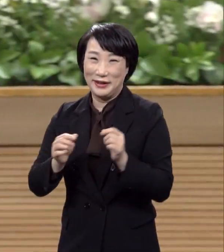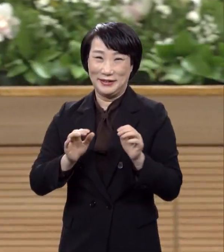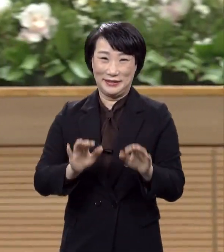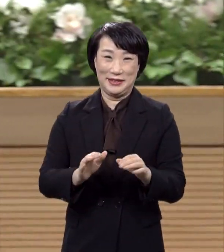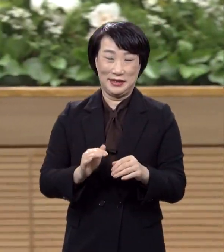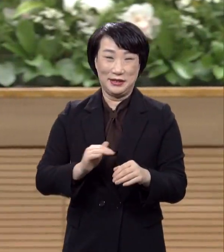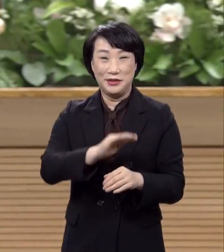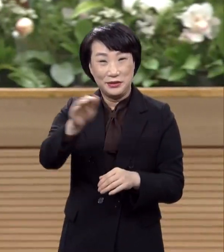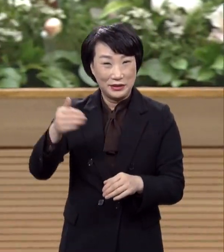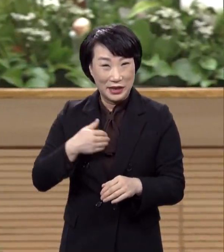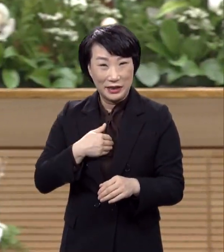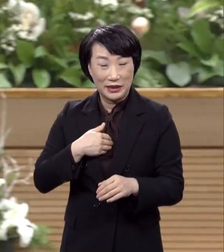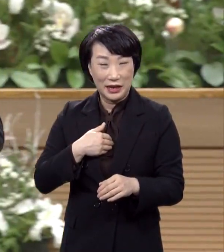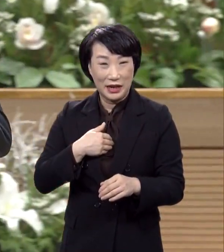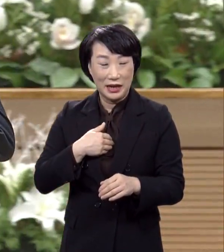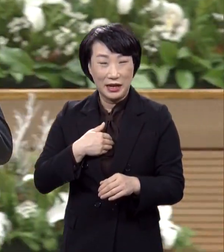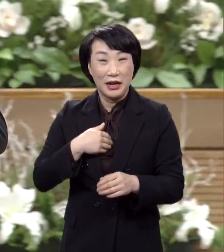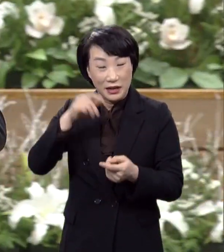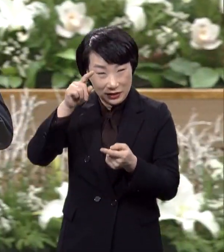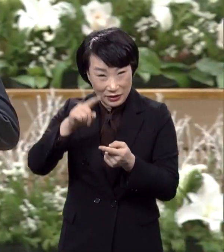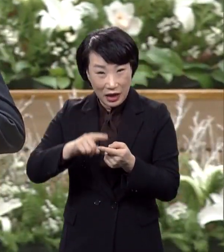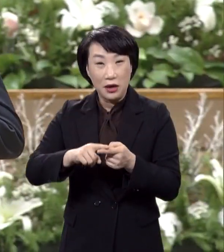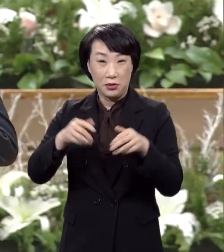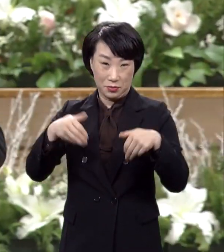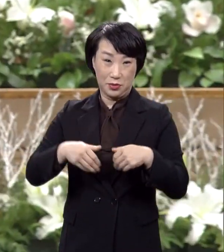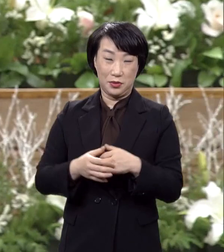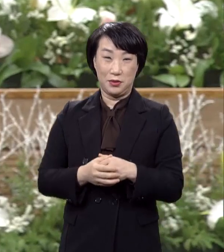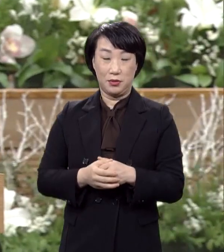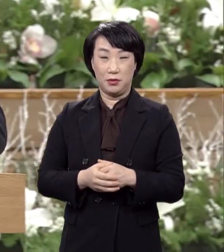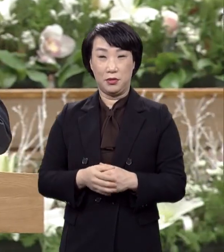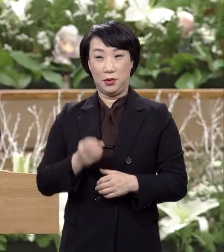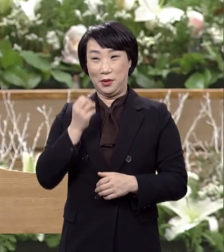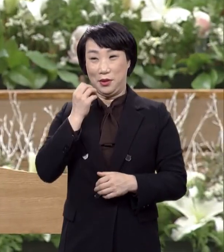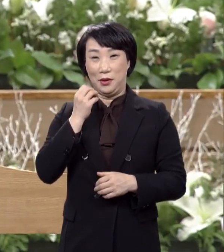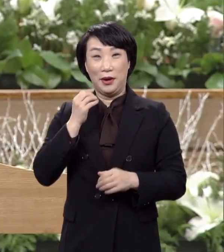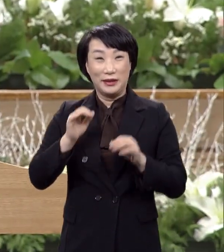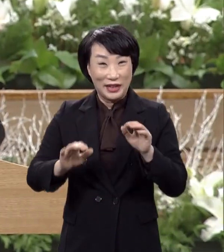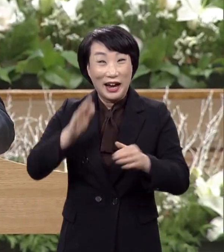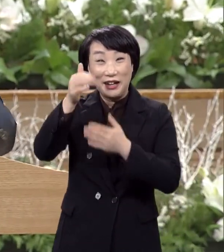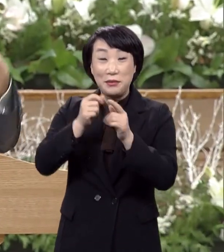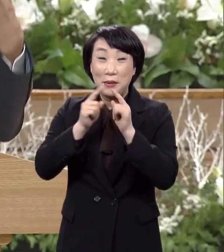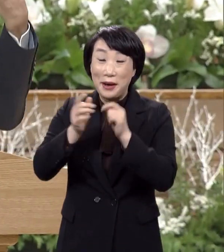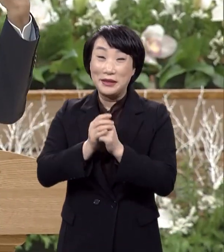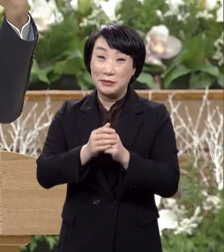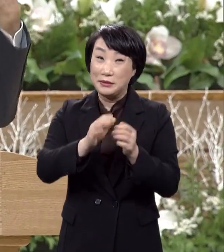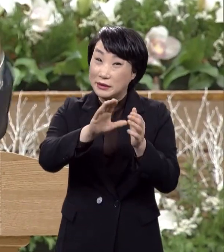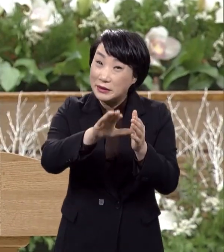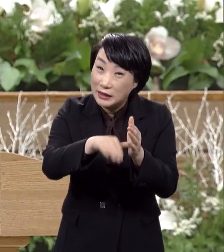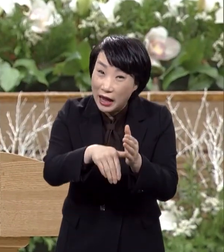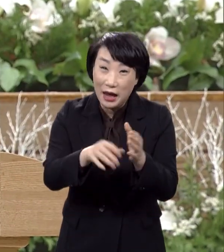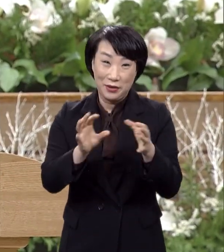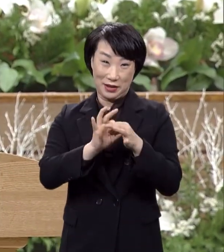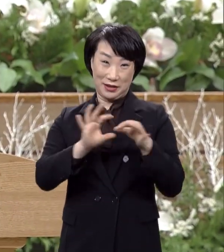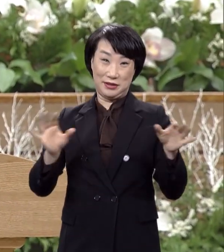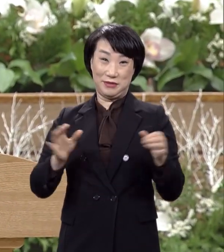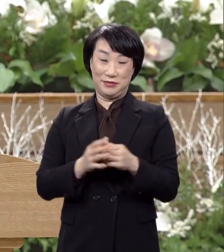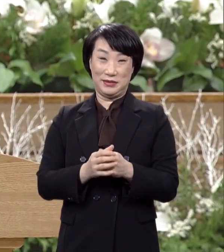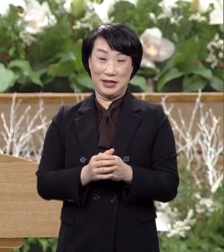똑같이 우리 인생에게 적용되는 것을 보면 하나님의 말씀은 시대를